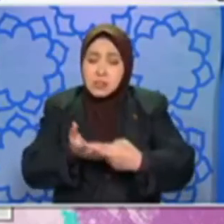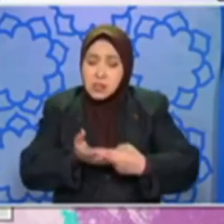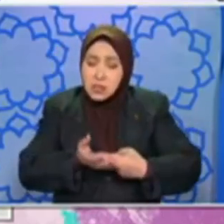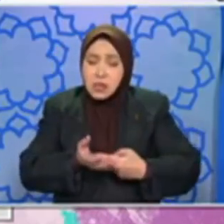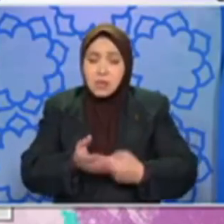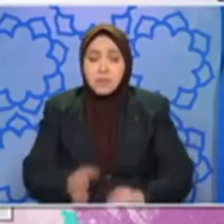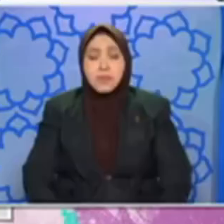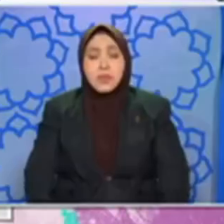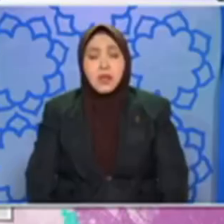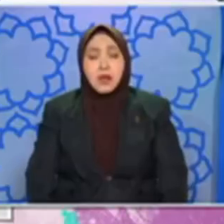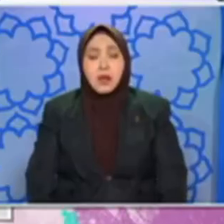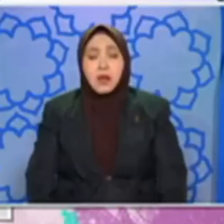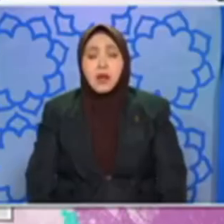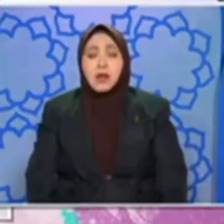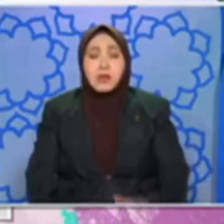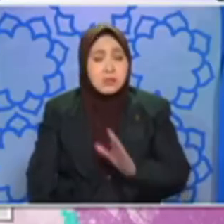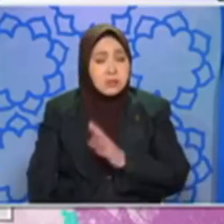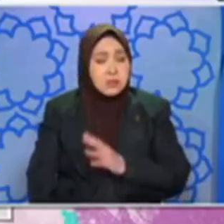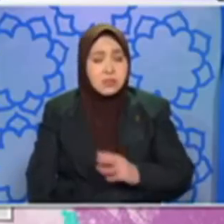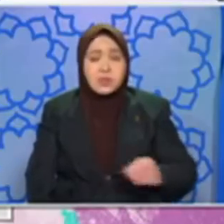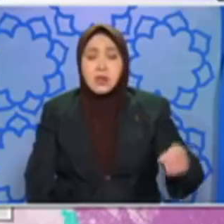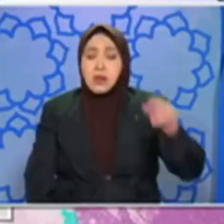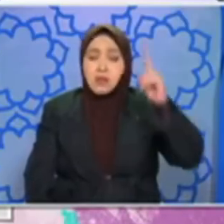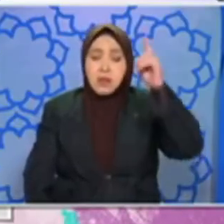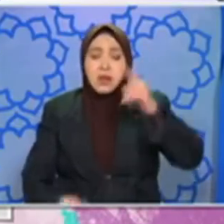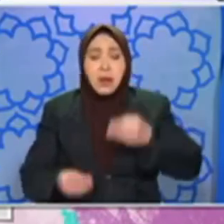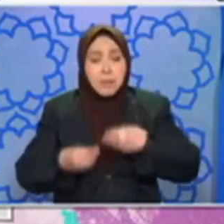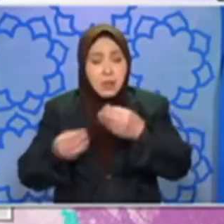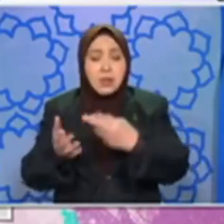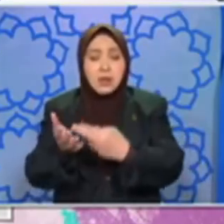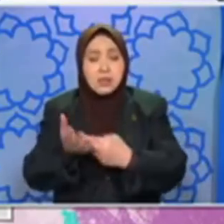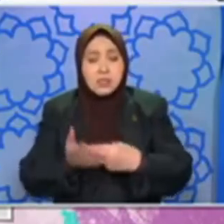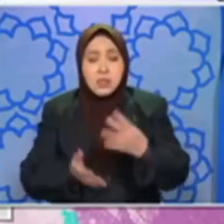إملاق نحن نرزقهم